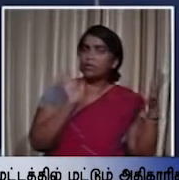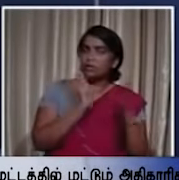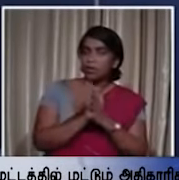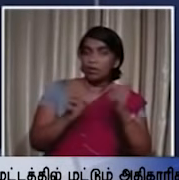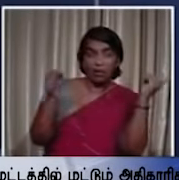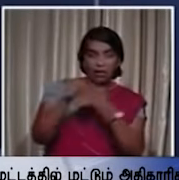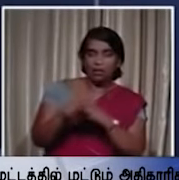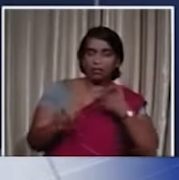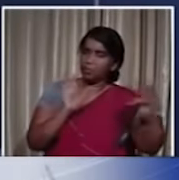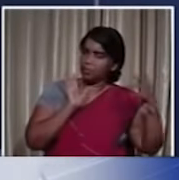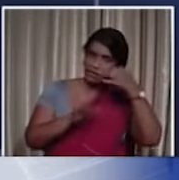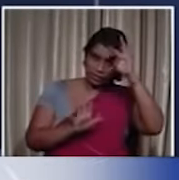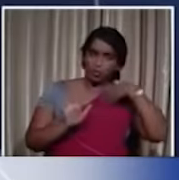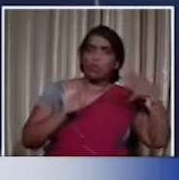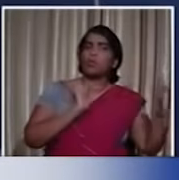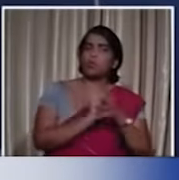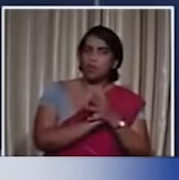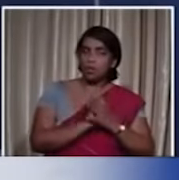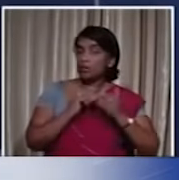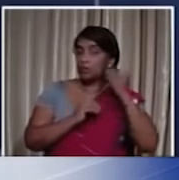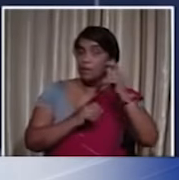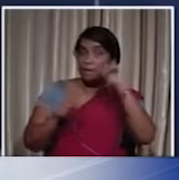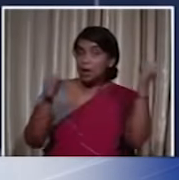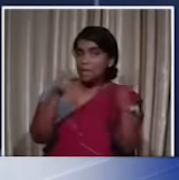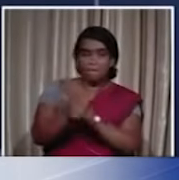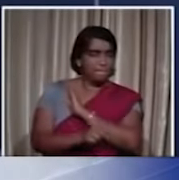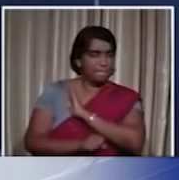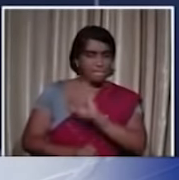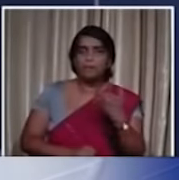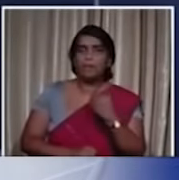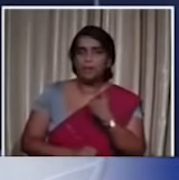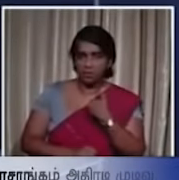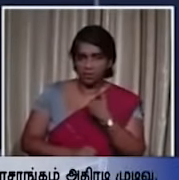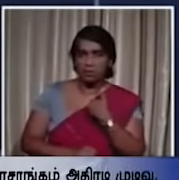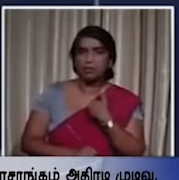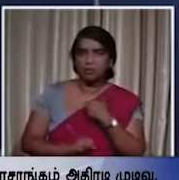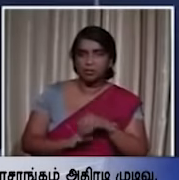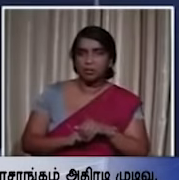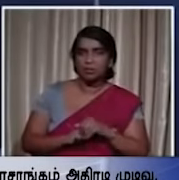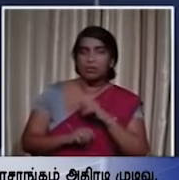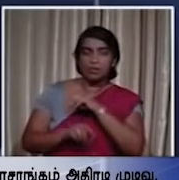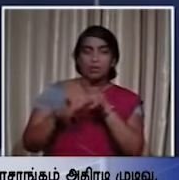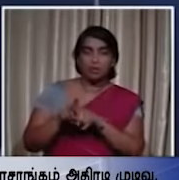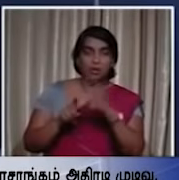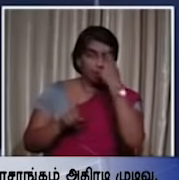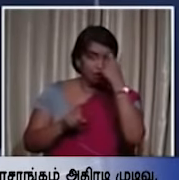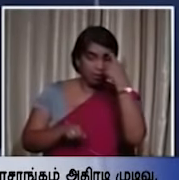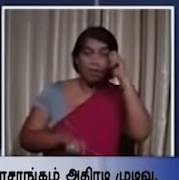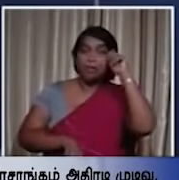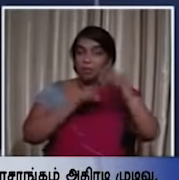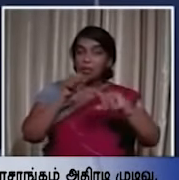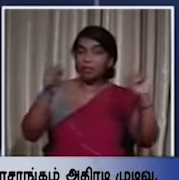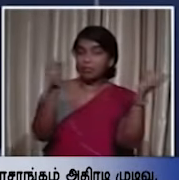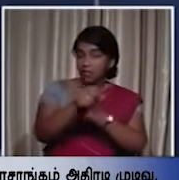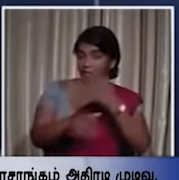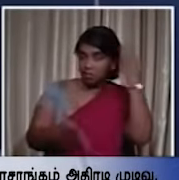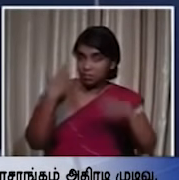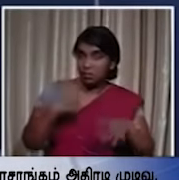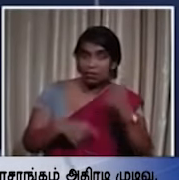நன்கு தெரியும். தனது ஆட்சி காலத்தில் எவரும் மரணமடையவில்லை என முன்னாள் ஜனாதிபதி குறிப்பிட்டுள்ளார். அவரது ஆட்சி காலத்தில் தான் குண்டு தாக்குதல்